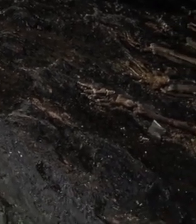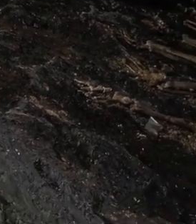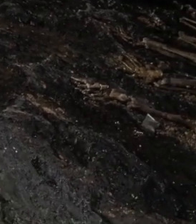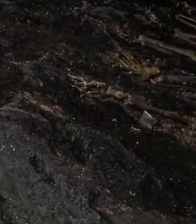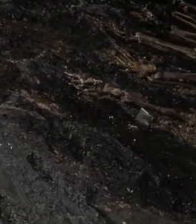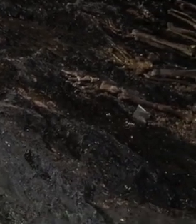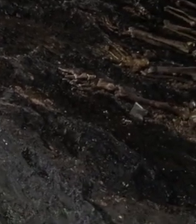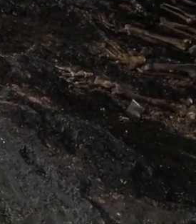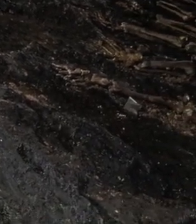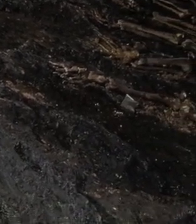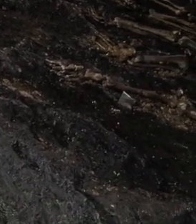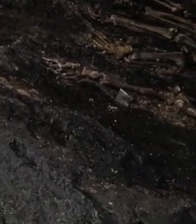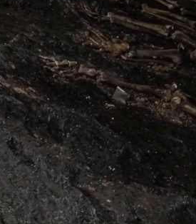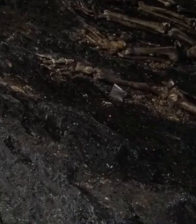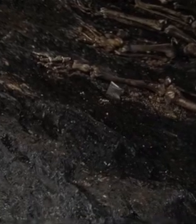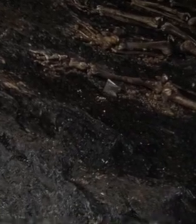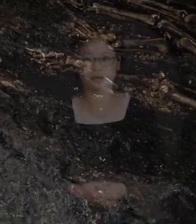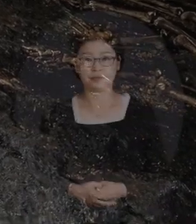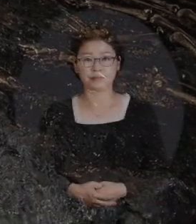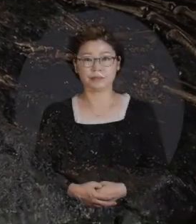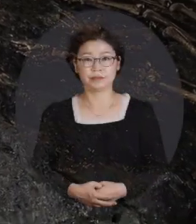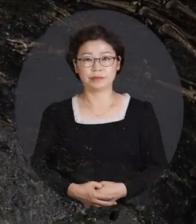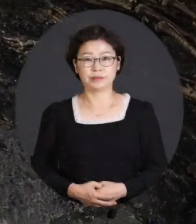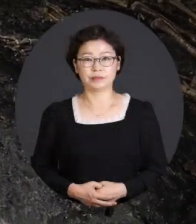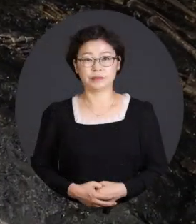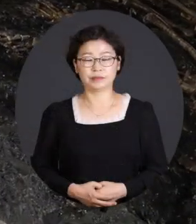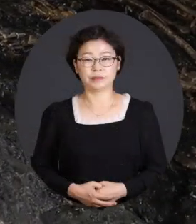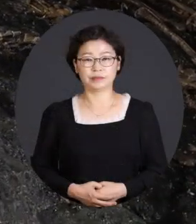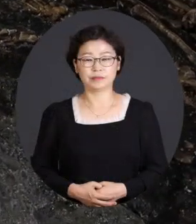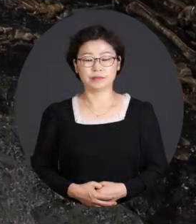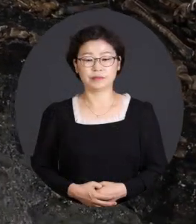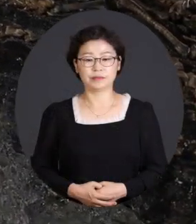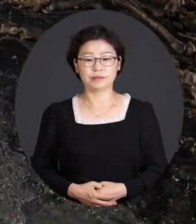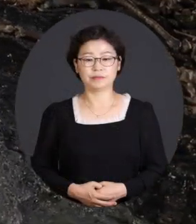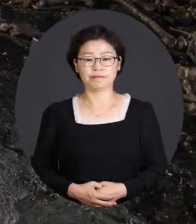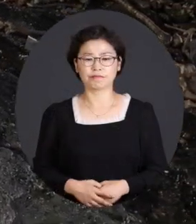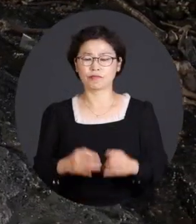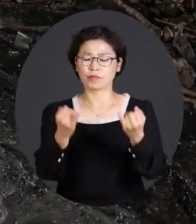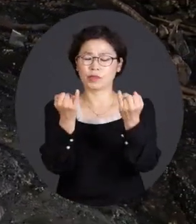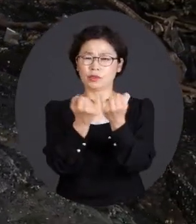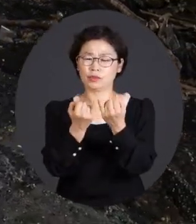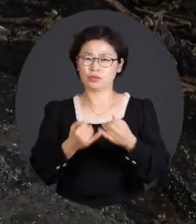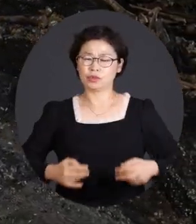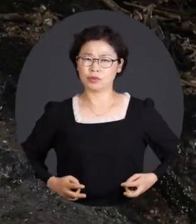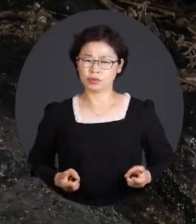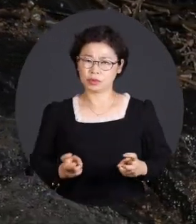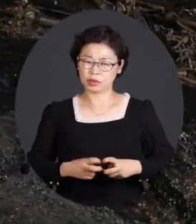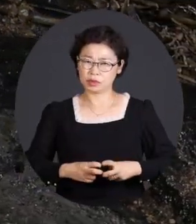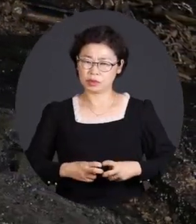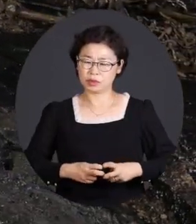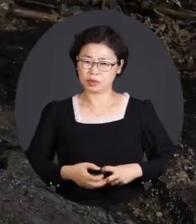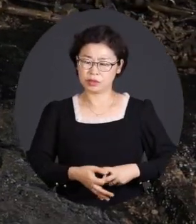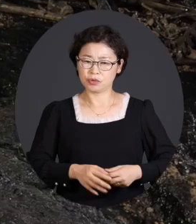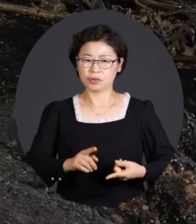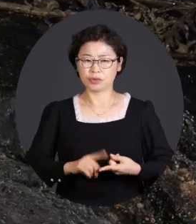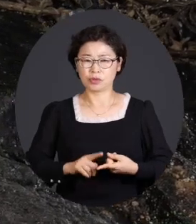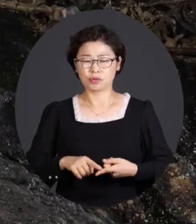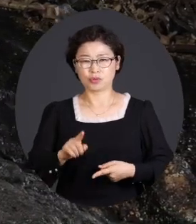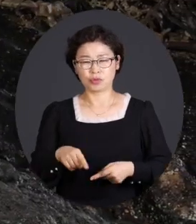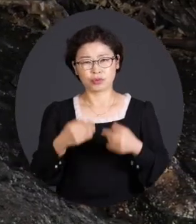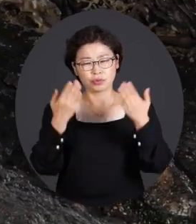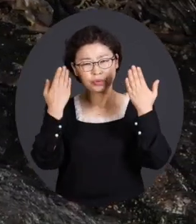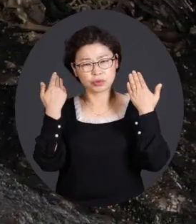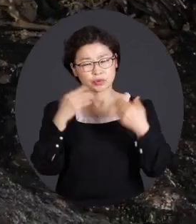저기 깃털로 저기 허리띠 이 마크는 여자 허리띠 여자 허리띠 마크라니까 이거 학교 배지가